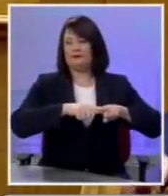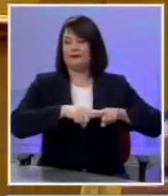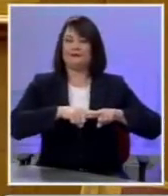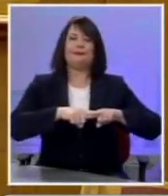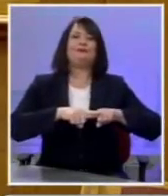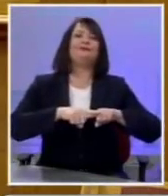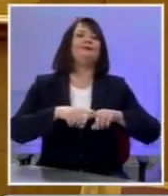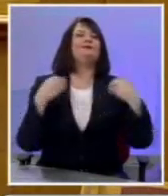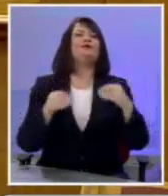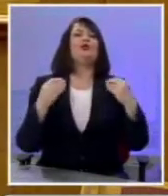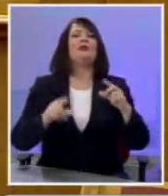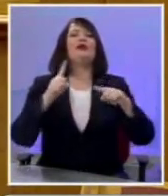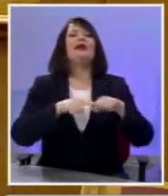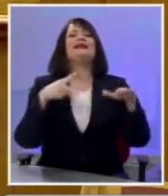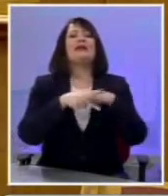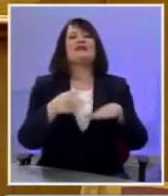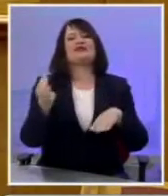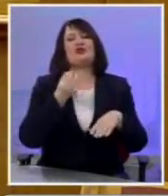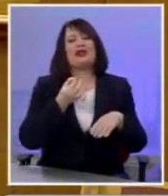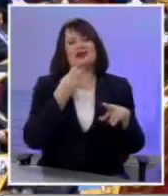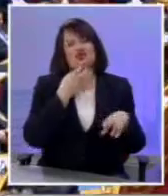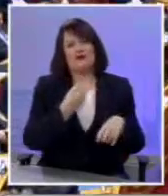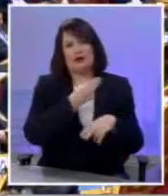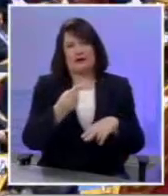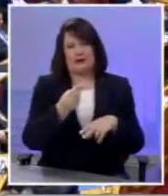Στον περίφημο αφελληνισμό τραπεζών.